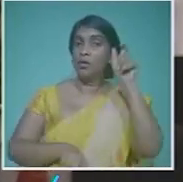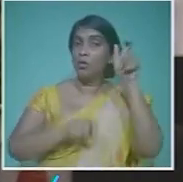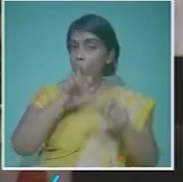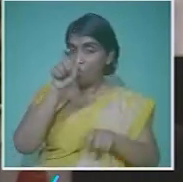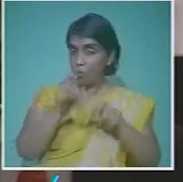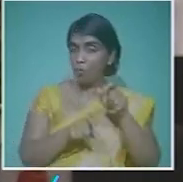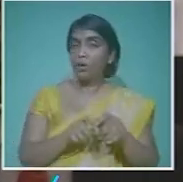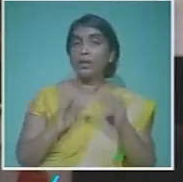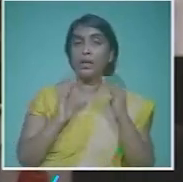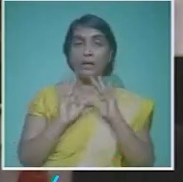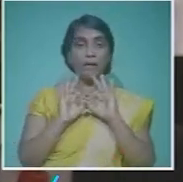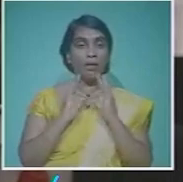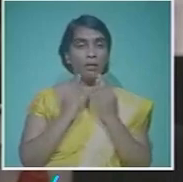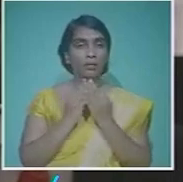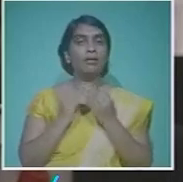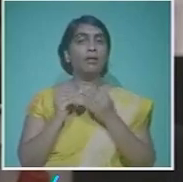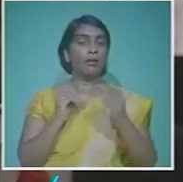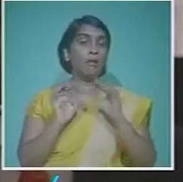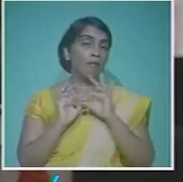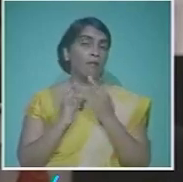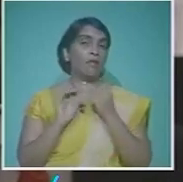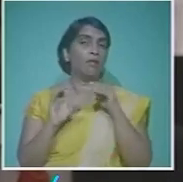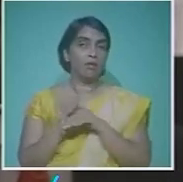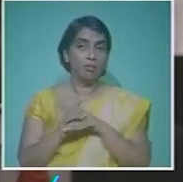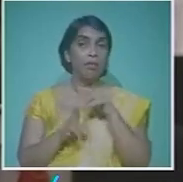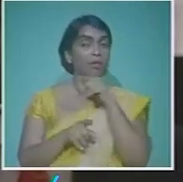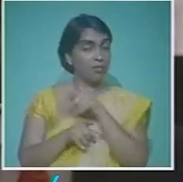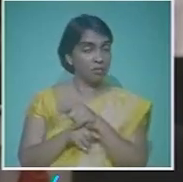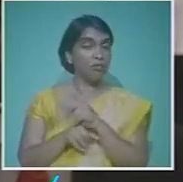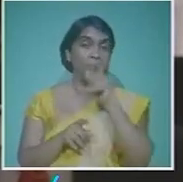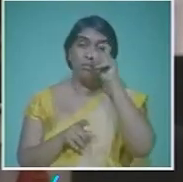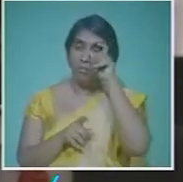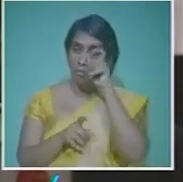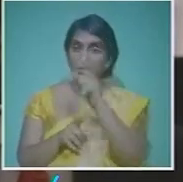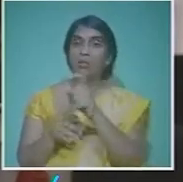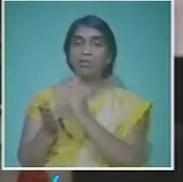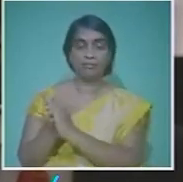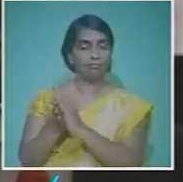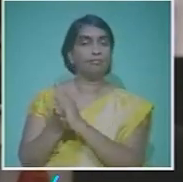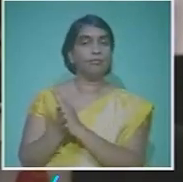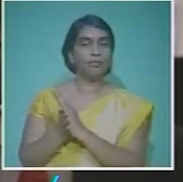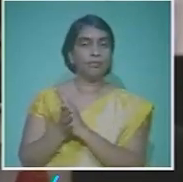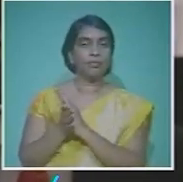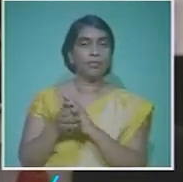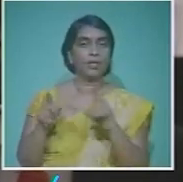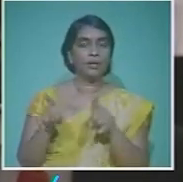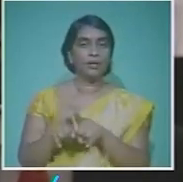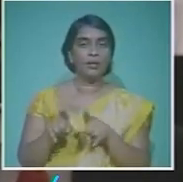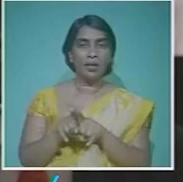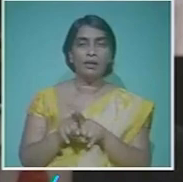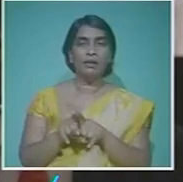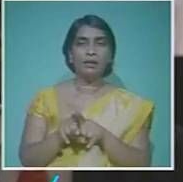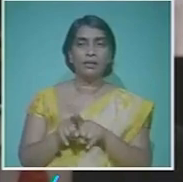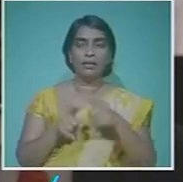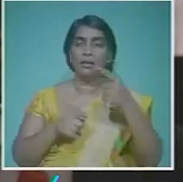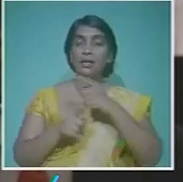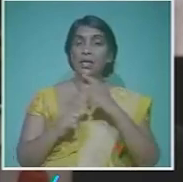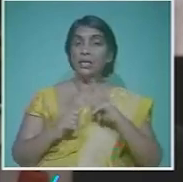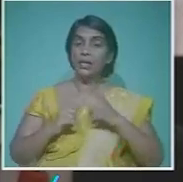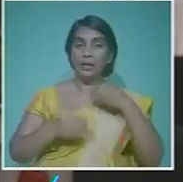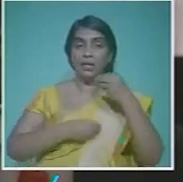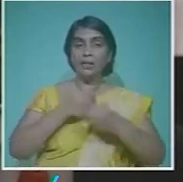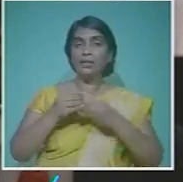පුද්ගලයෙක් ගෘහමූලිකත්වයේ දරන පවුලක් අපිට ඒ අය බලා ගන්න වෙයි. ඒ වගේම